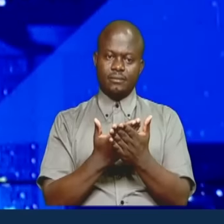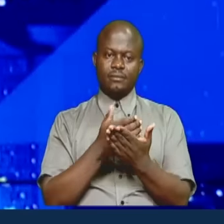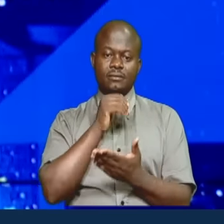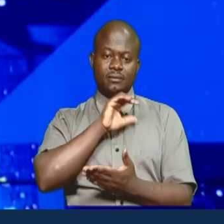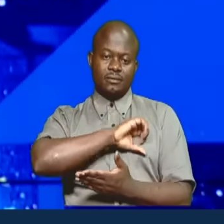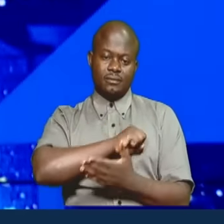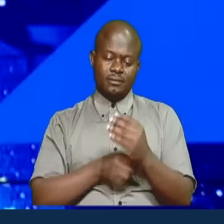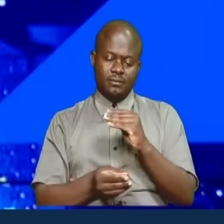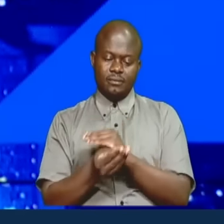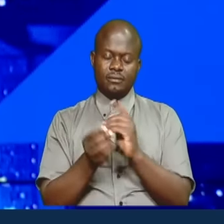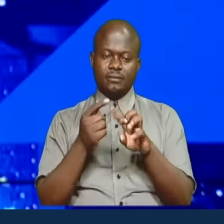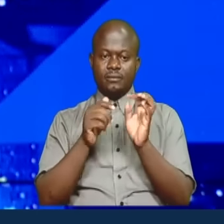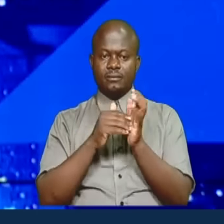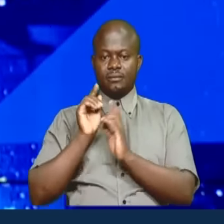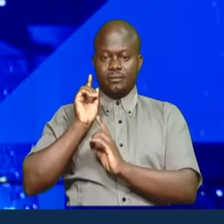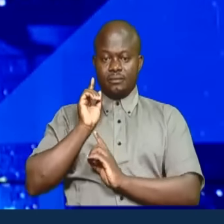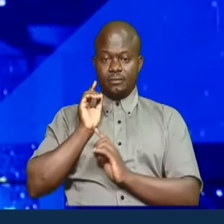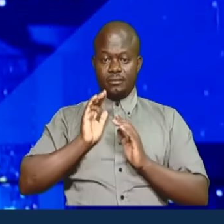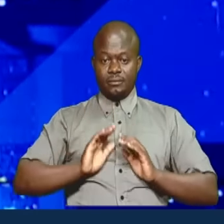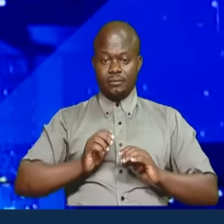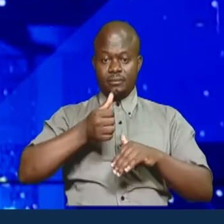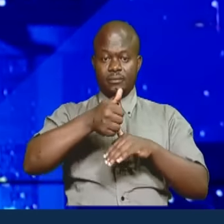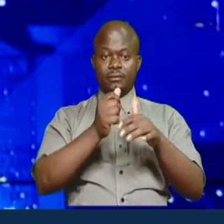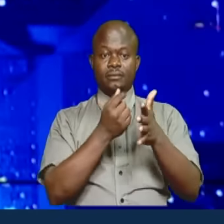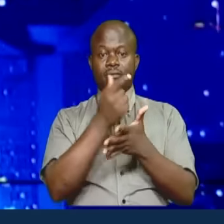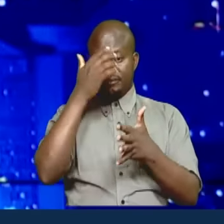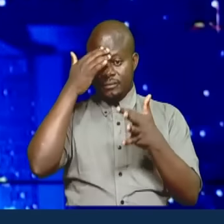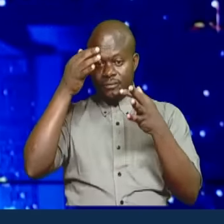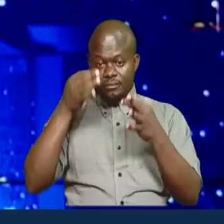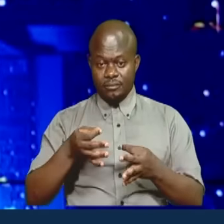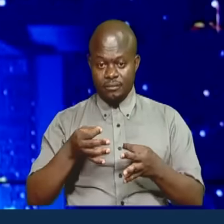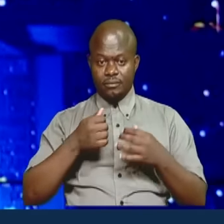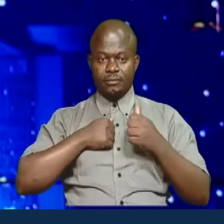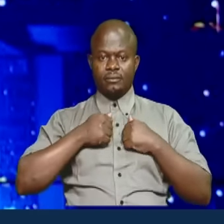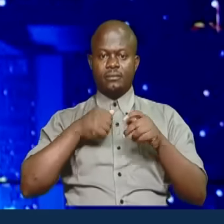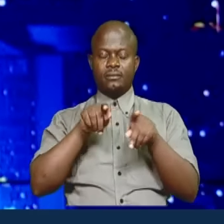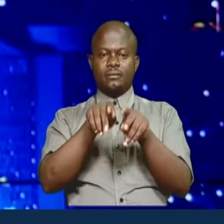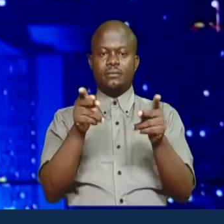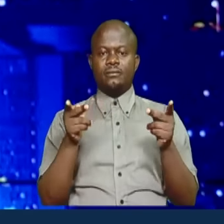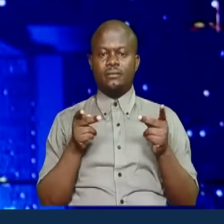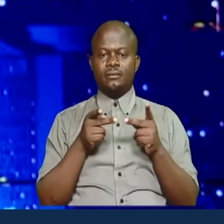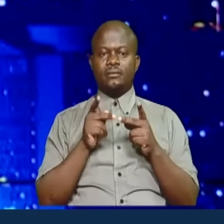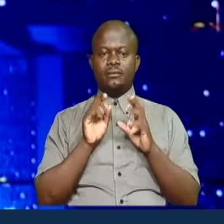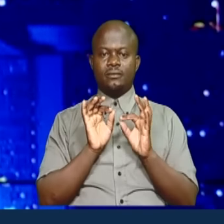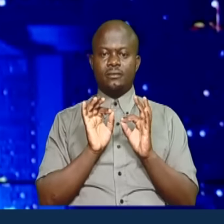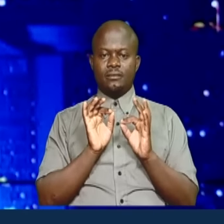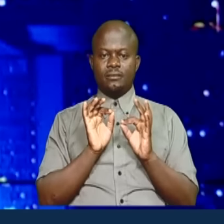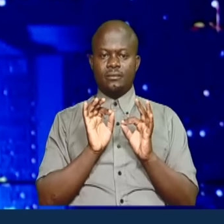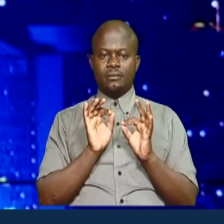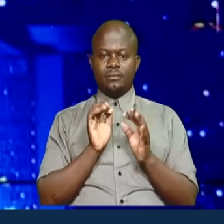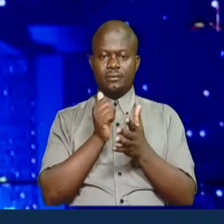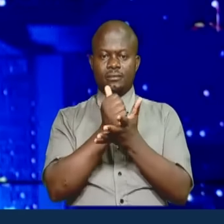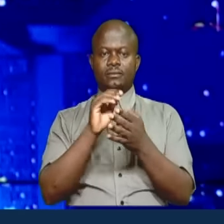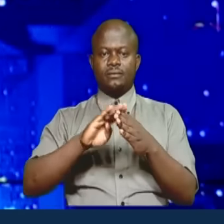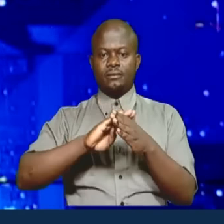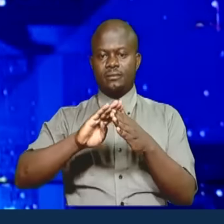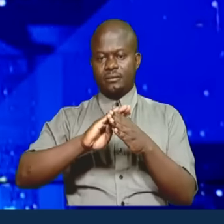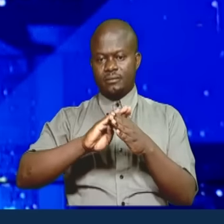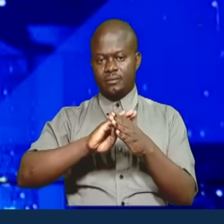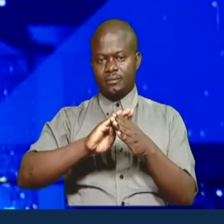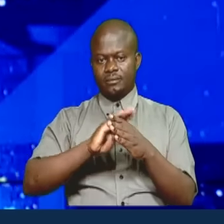ruswa ndetse n'umutekano ari byo byatumye bahitamo u Rwanda nk'ahantu hizewe habereye ishoramari. Inkuru yateguwe